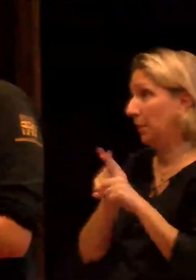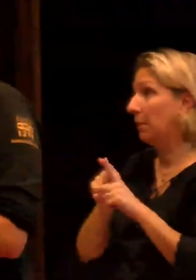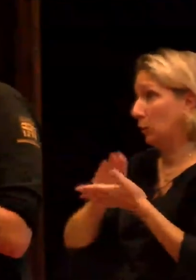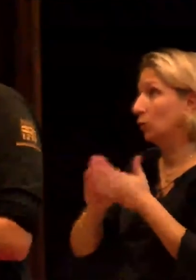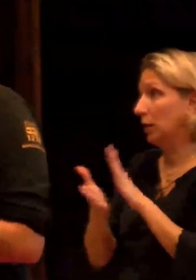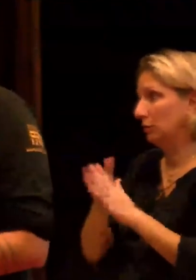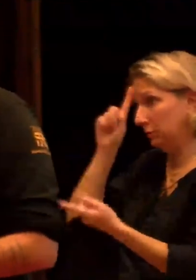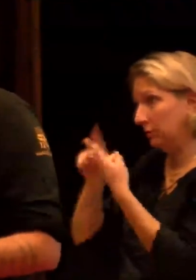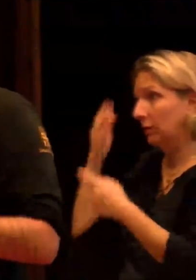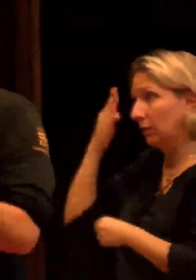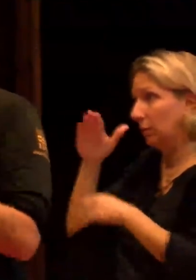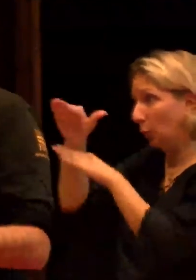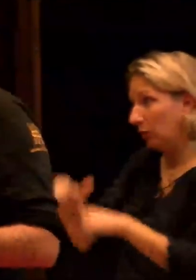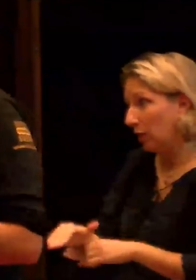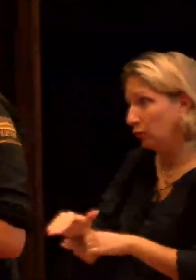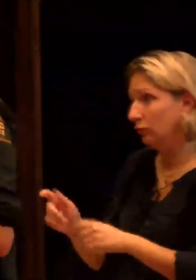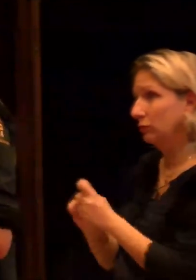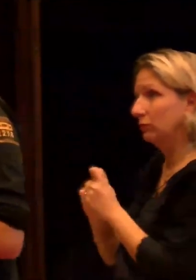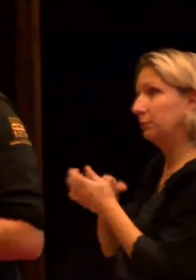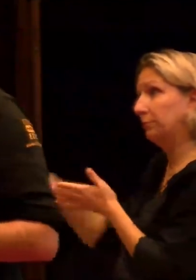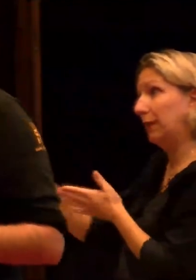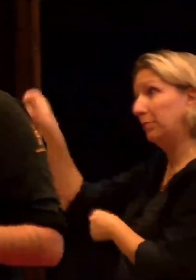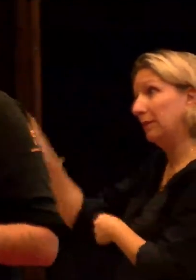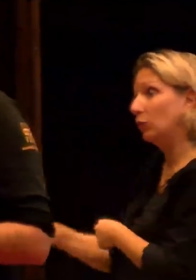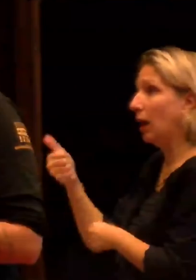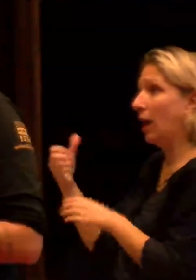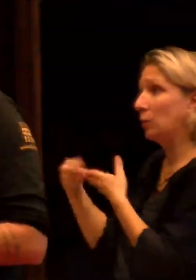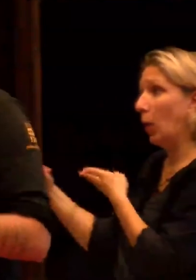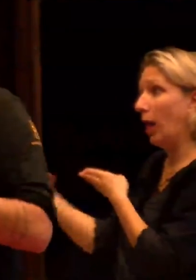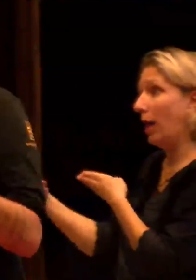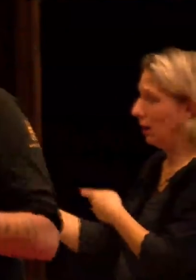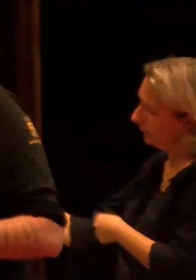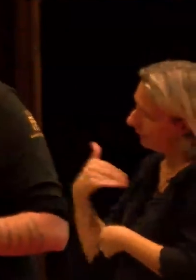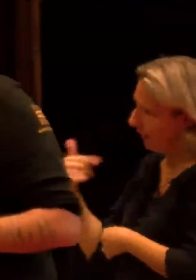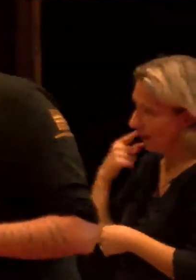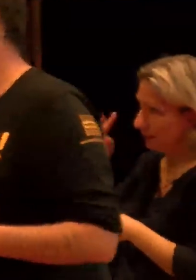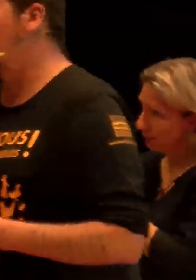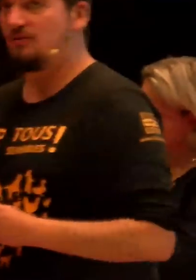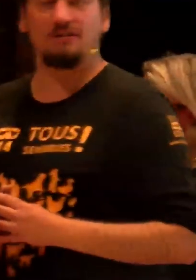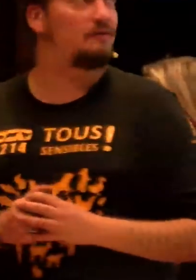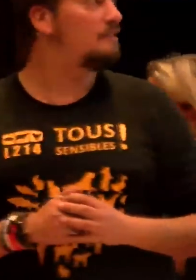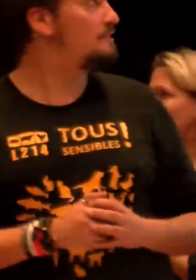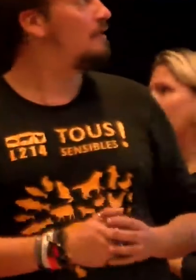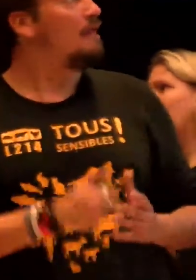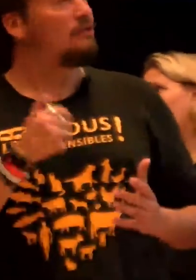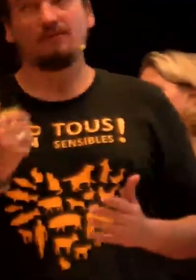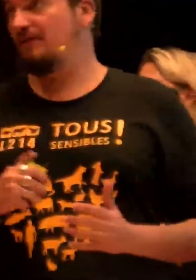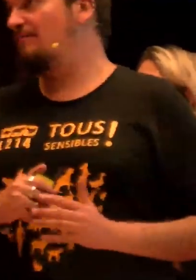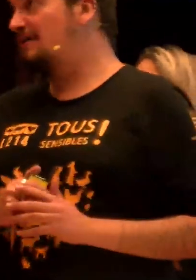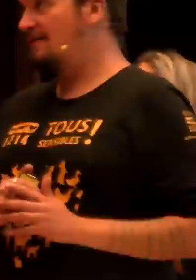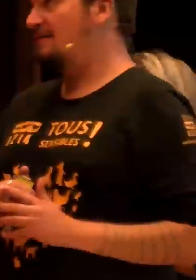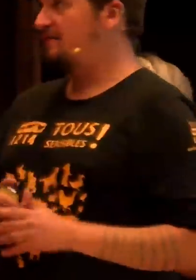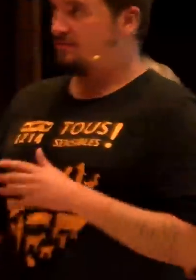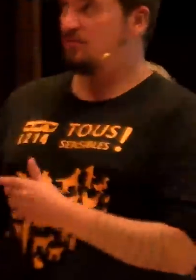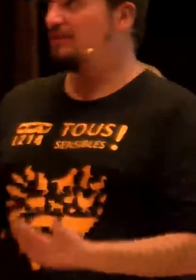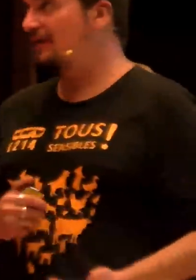une vidéo pour $1. Donc nous, on a préféré mettre à la place du dollar directement déjà. Ça ne sert pas à grand chose des dollars ici. On a préféré